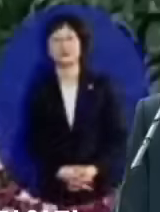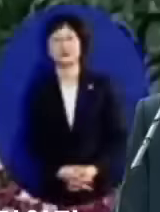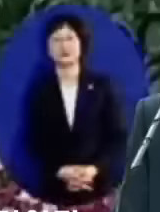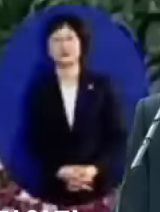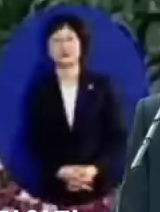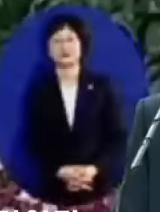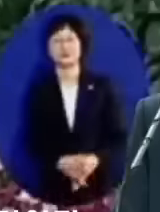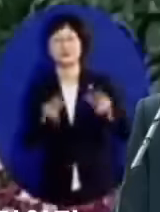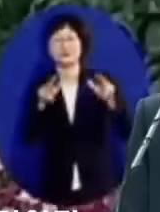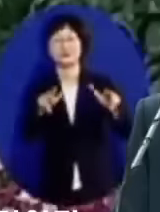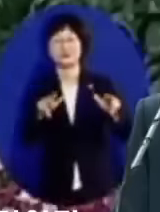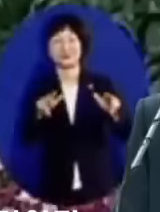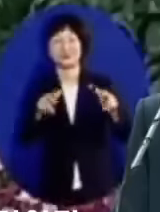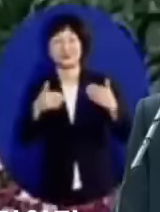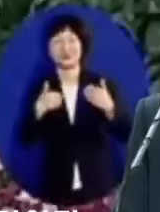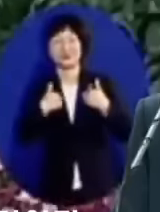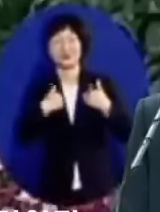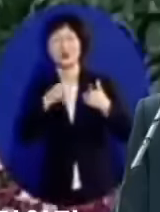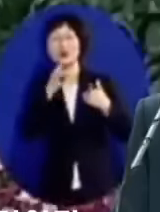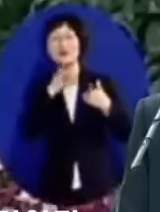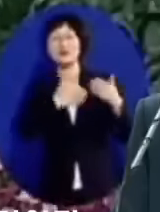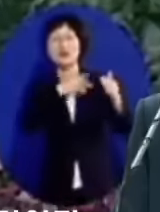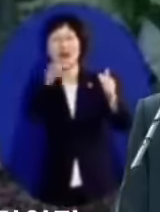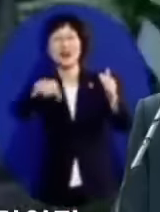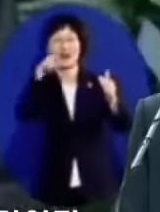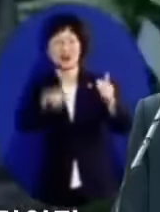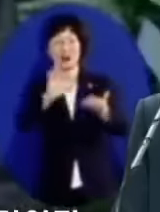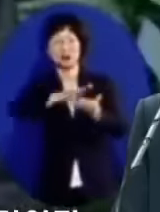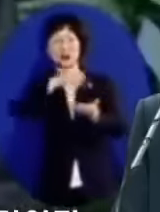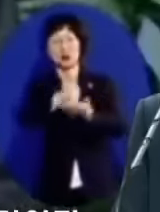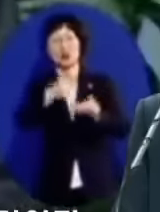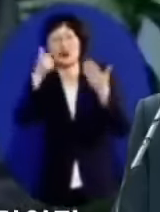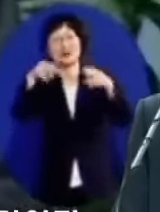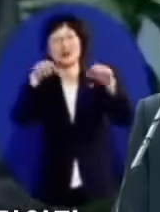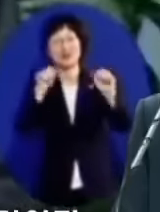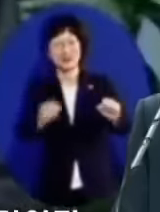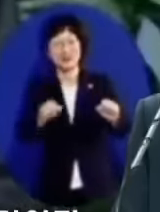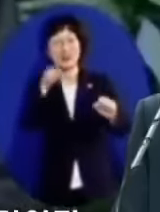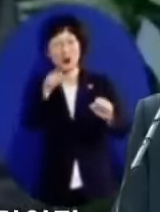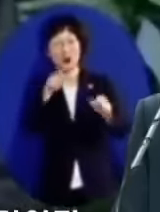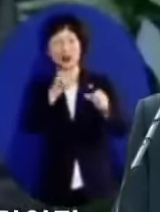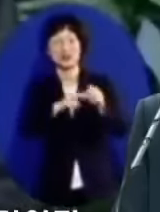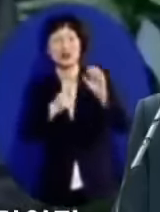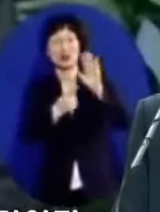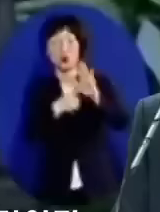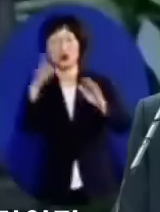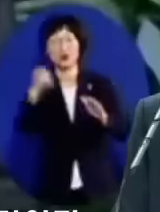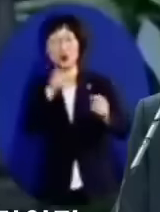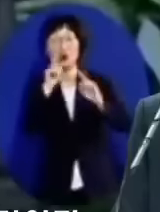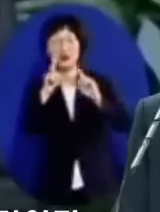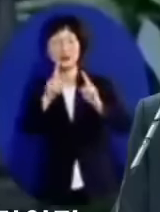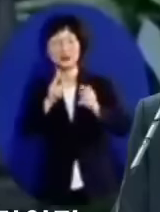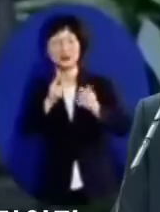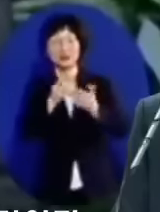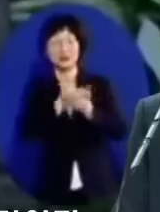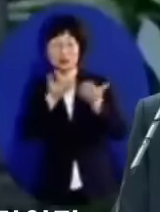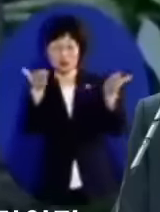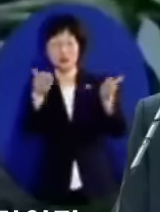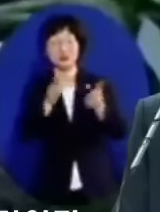오늘 저는 오직 내 안에 그리스도께서 사신 것이라는 제목으로 말씀을 나누겠습니다.